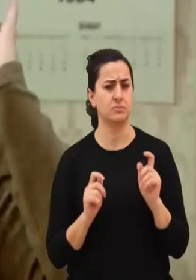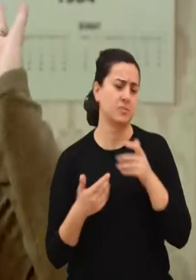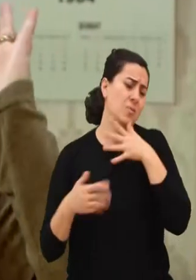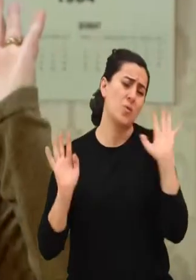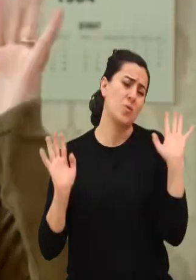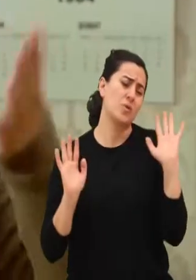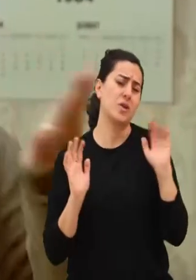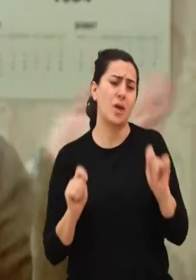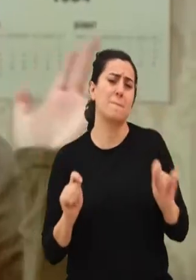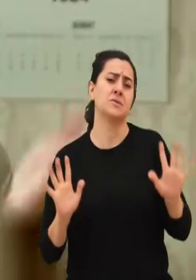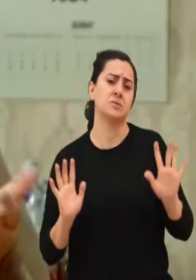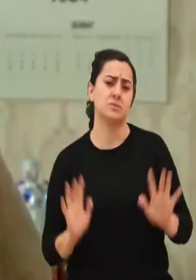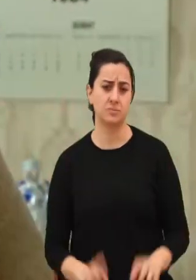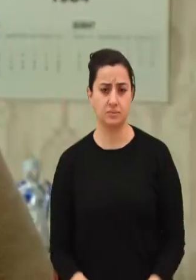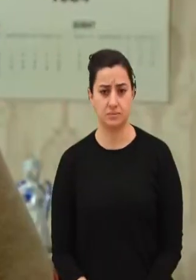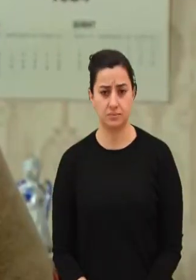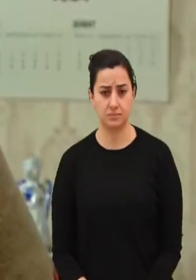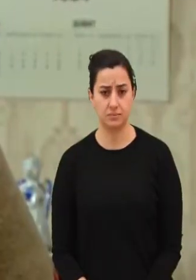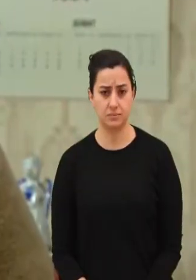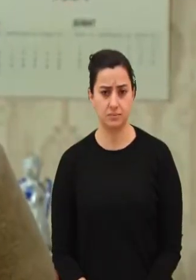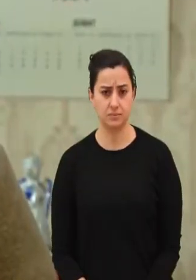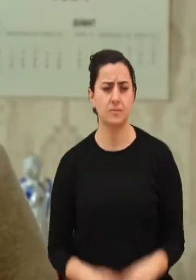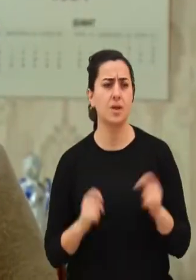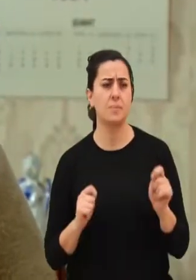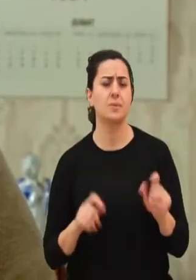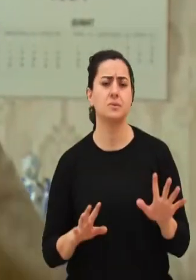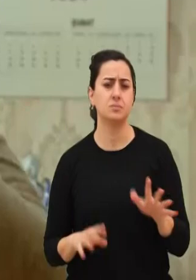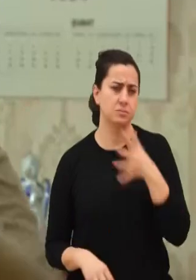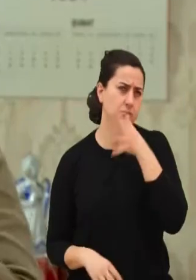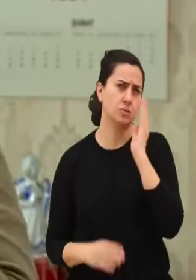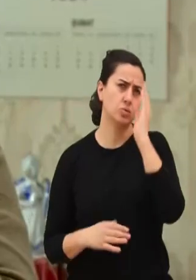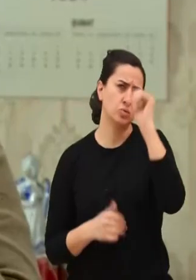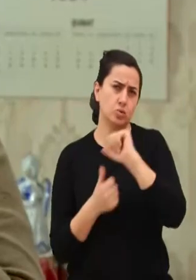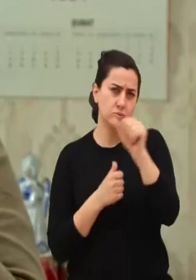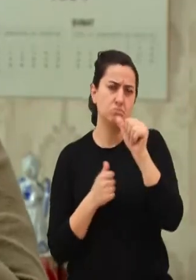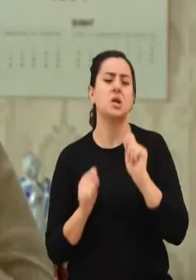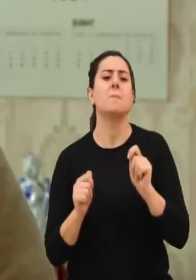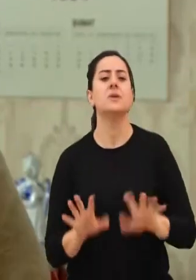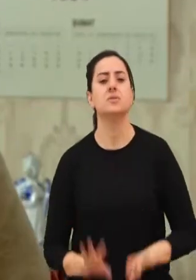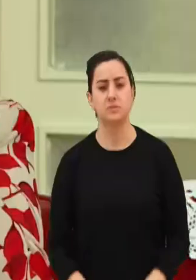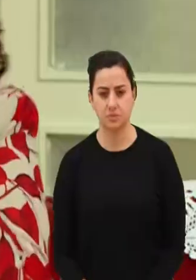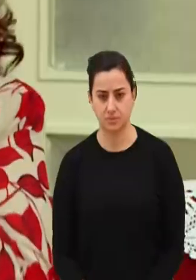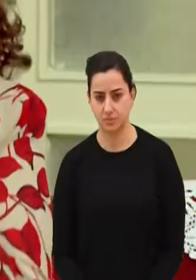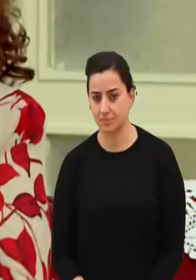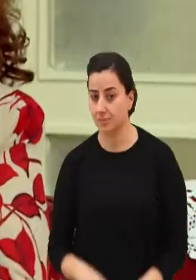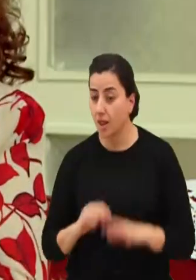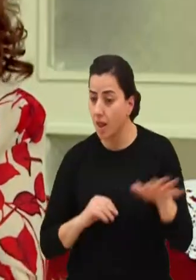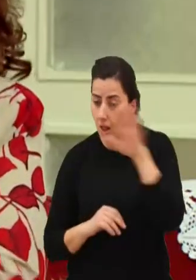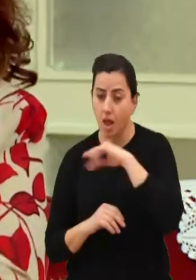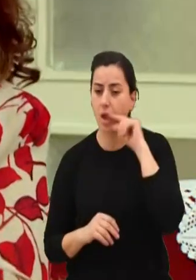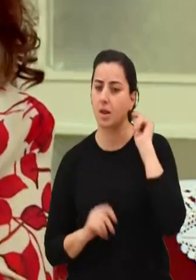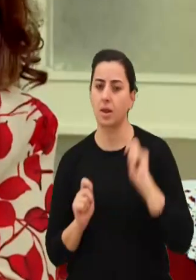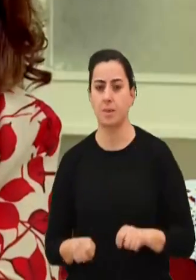Bilmiyorum canım ama Allah Allah Allah, yok yapmaz. Yok o kadar yapmaz, 5000 falan şey ama. Yok yok yapmaz. Her erkek